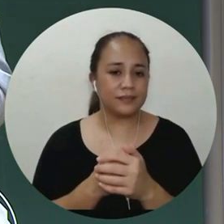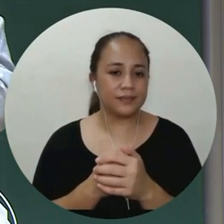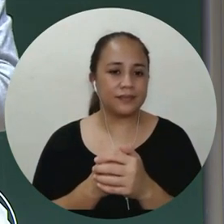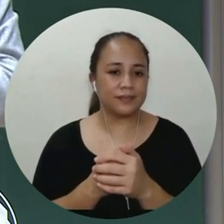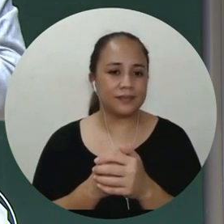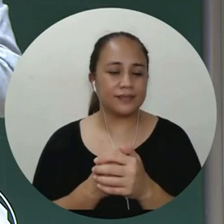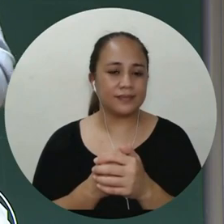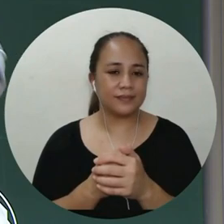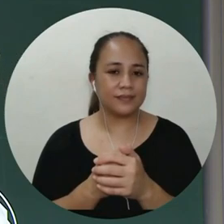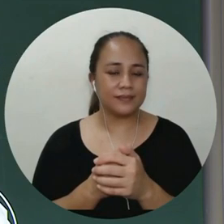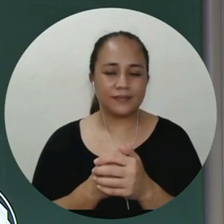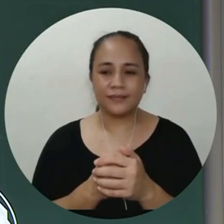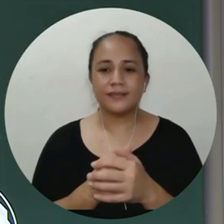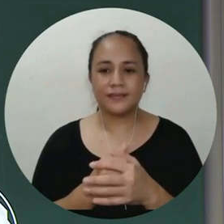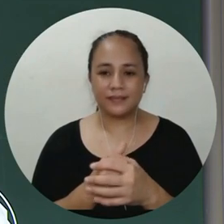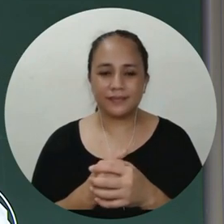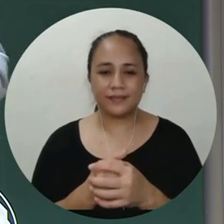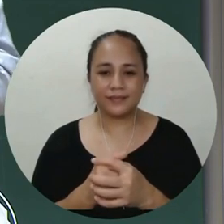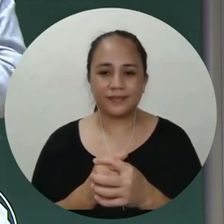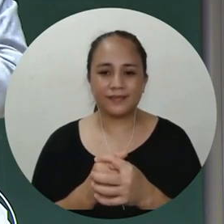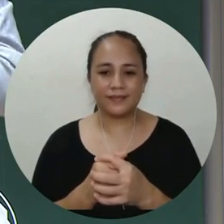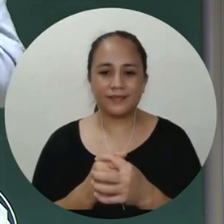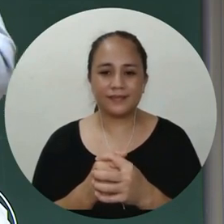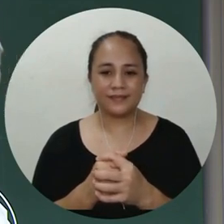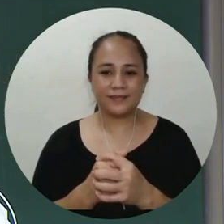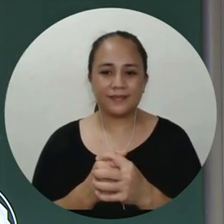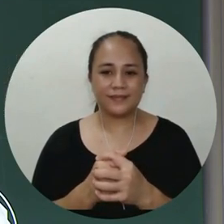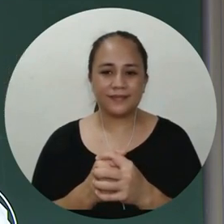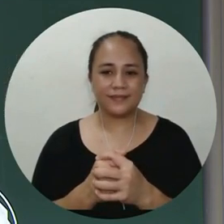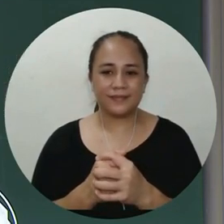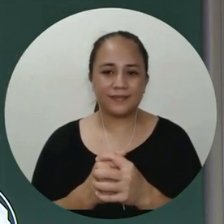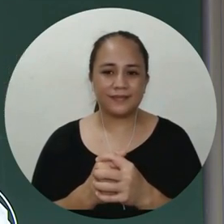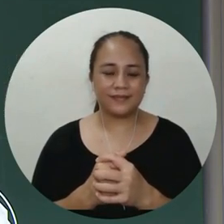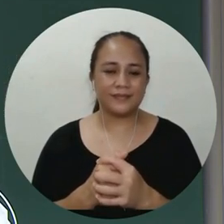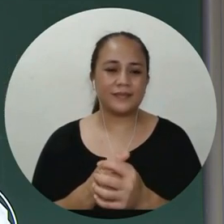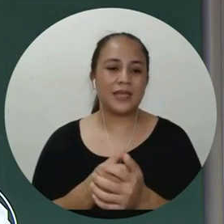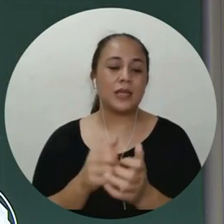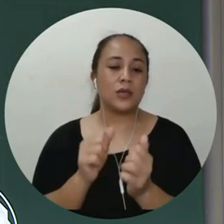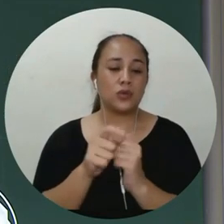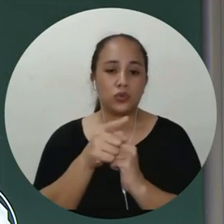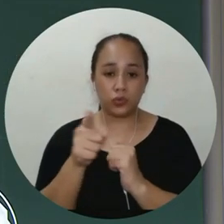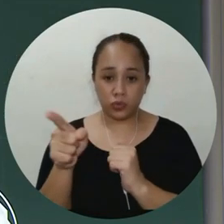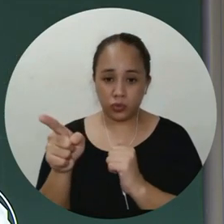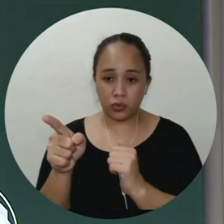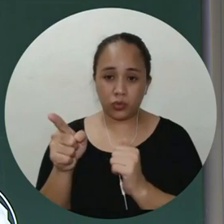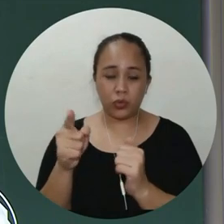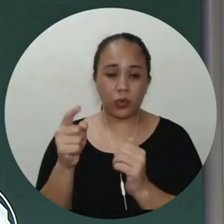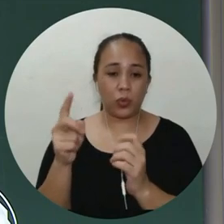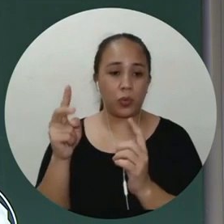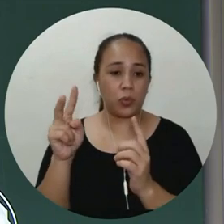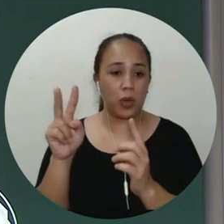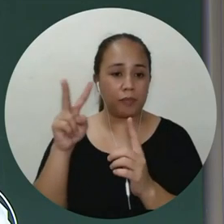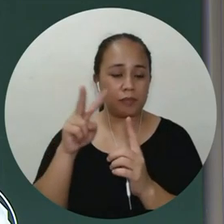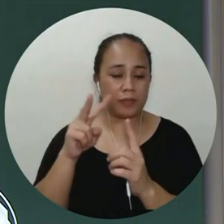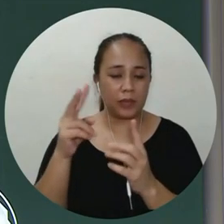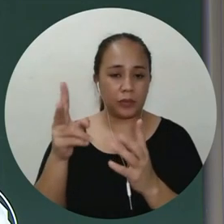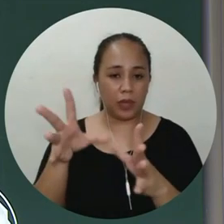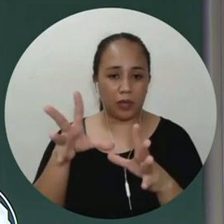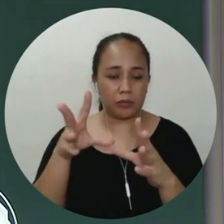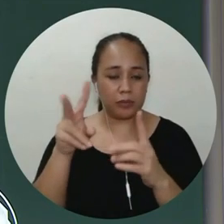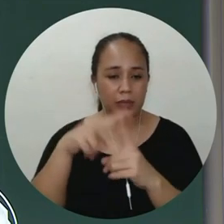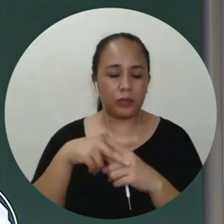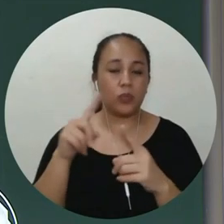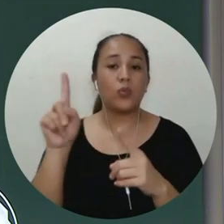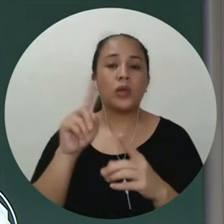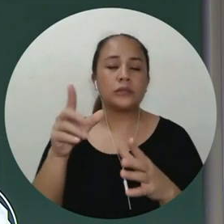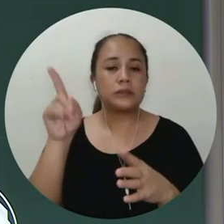적용시키는데 말씀, 기도, 업이에요. So you are applying what is God's in your life and that